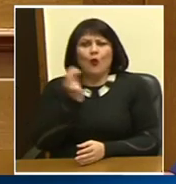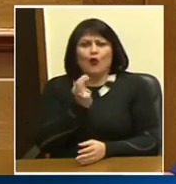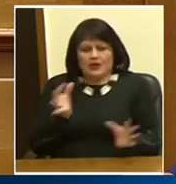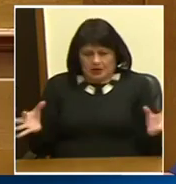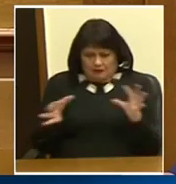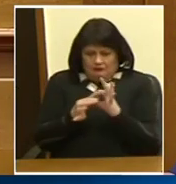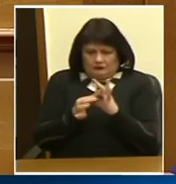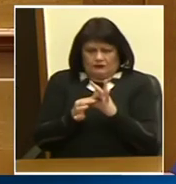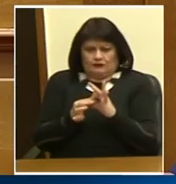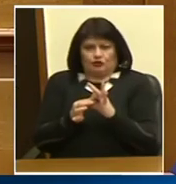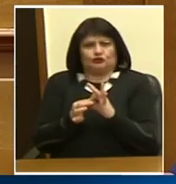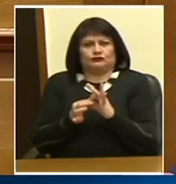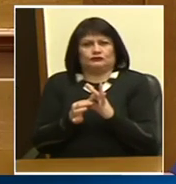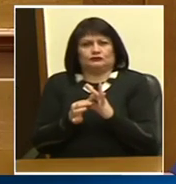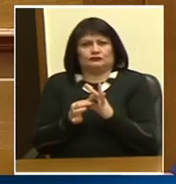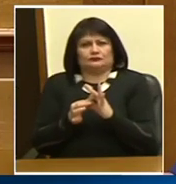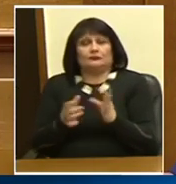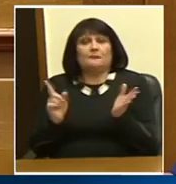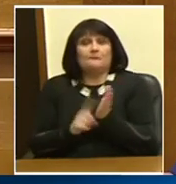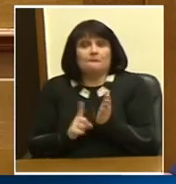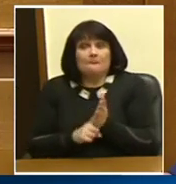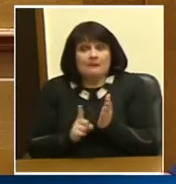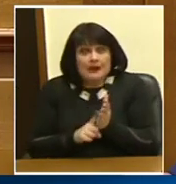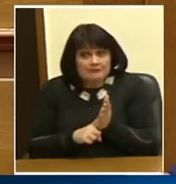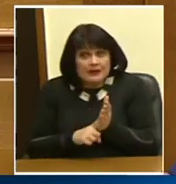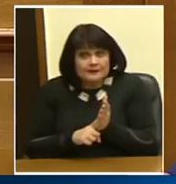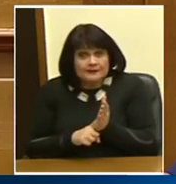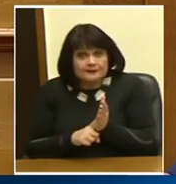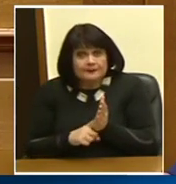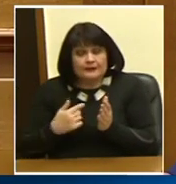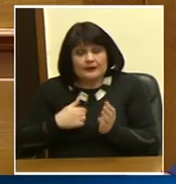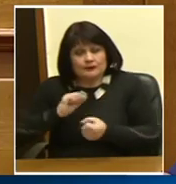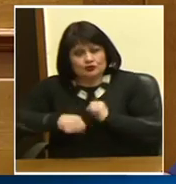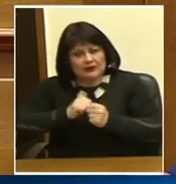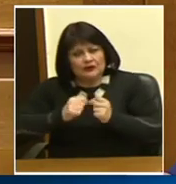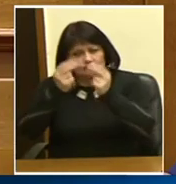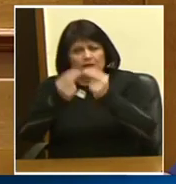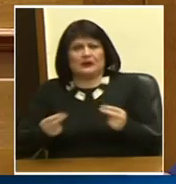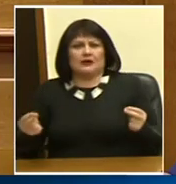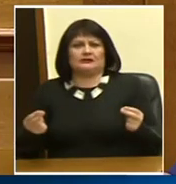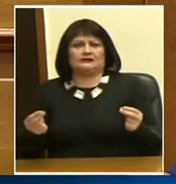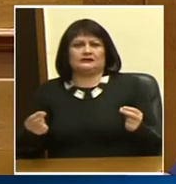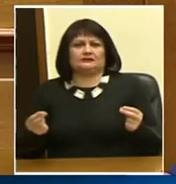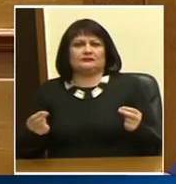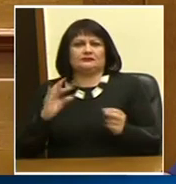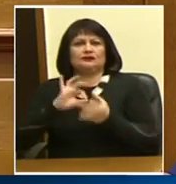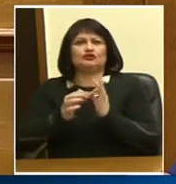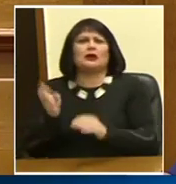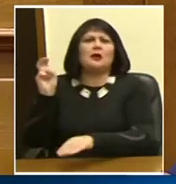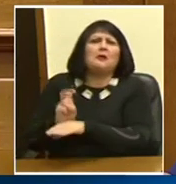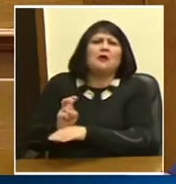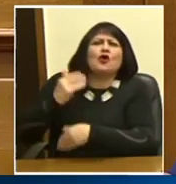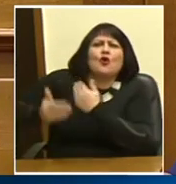αυτών. Και ότι πρέπει ταυτόχρονα να επιχειρήσουμε να λύσουμε ιστορικές εκκρεμότητες.